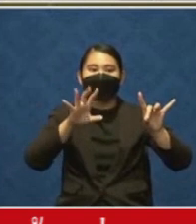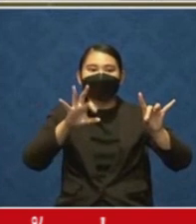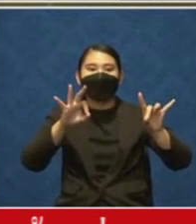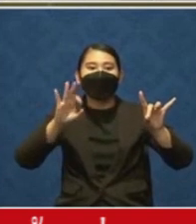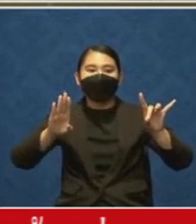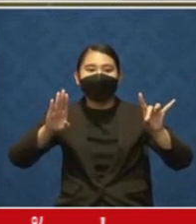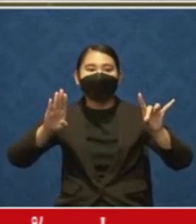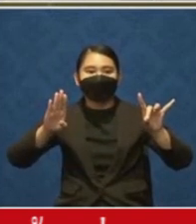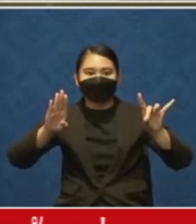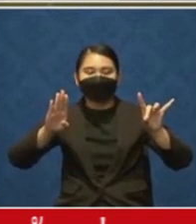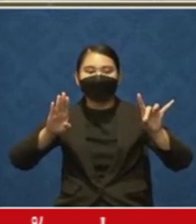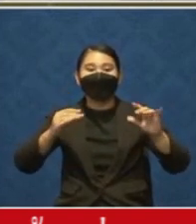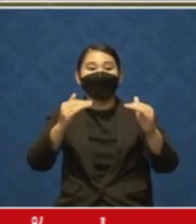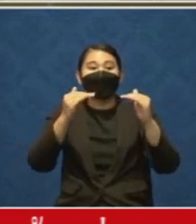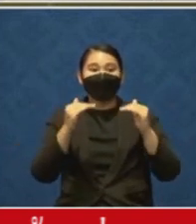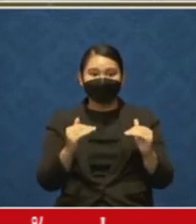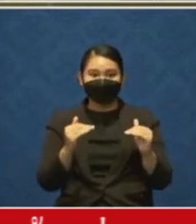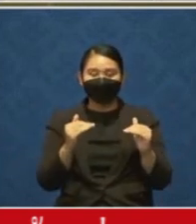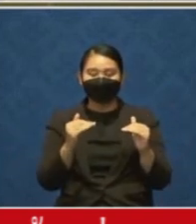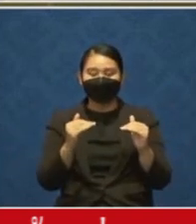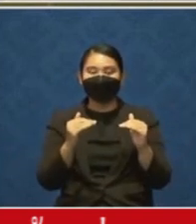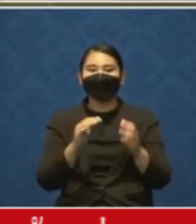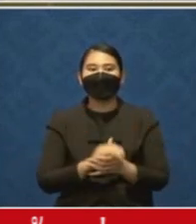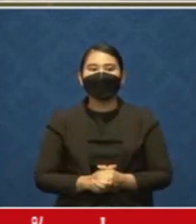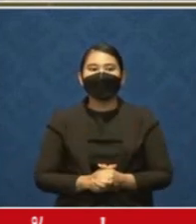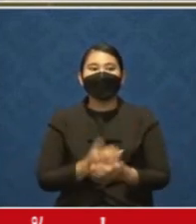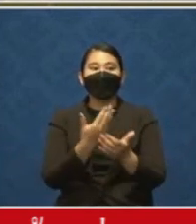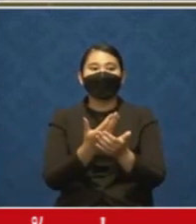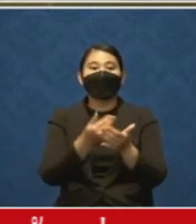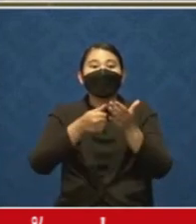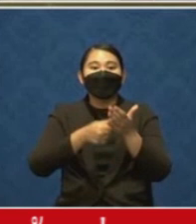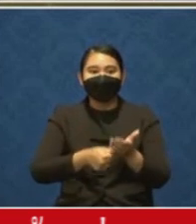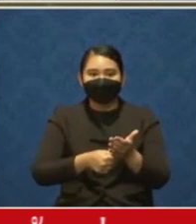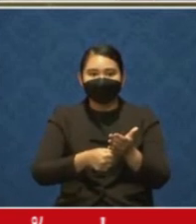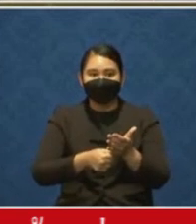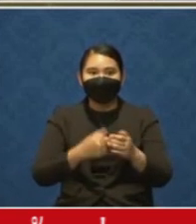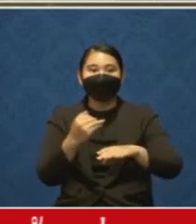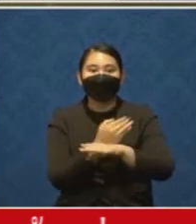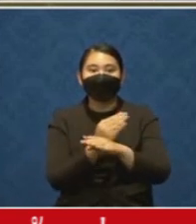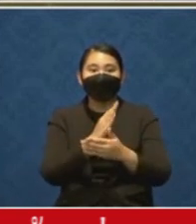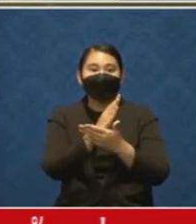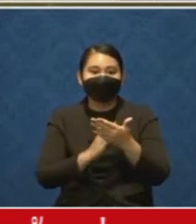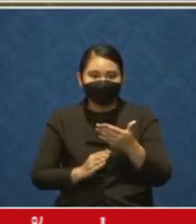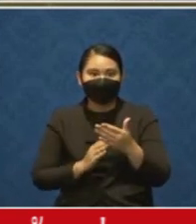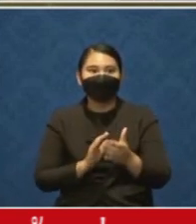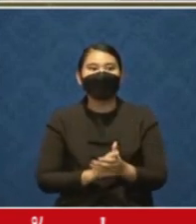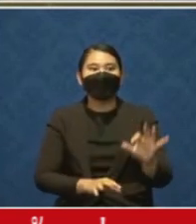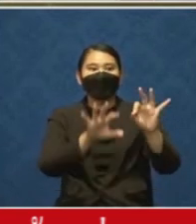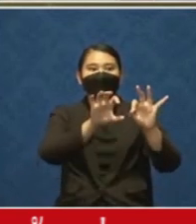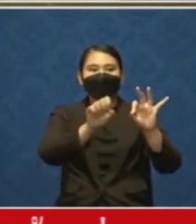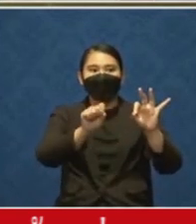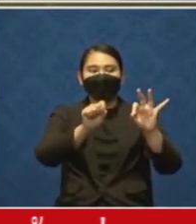8.919 ล้านล้านบาท 2 ครับเป็นหนี้รัฐวิสาหกิจอีก